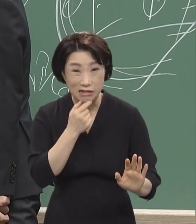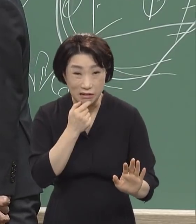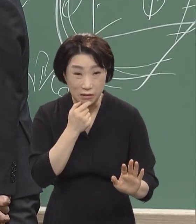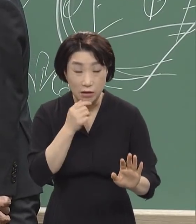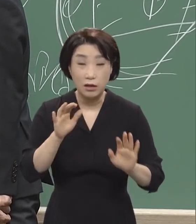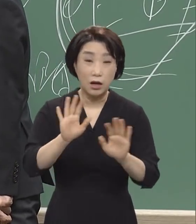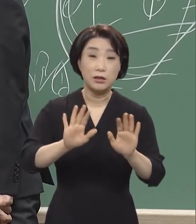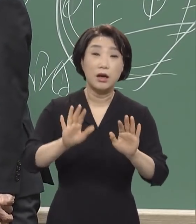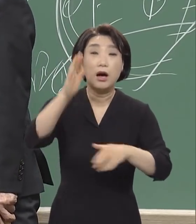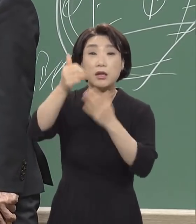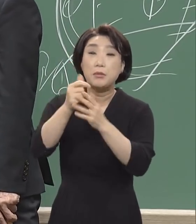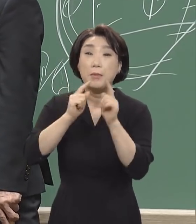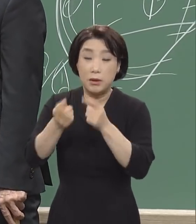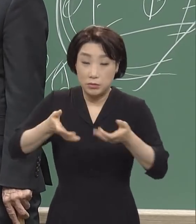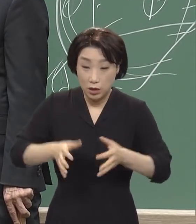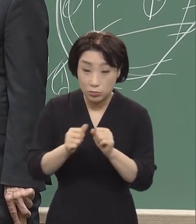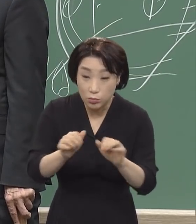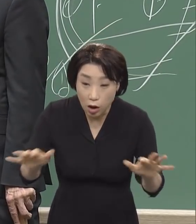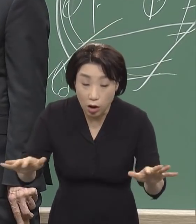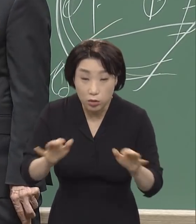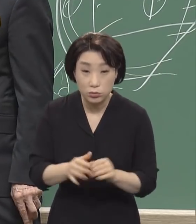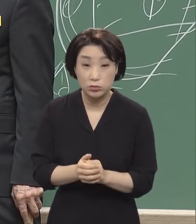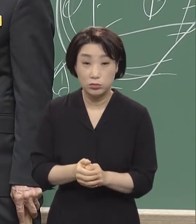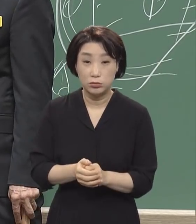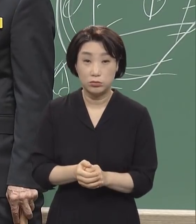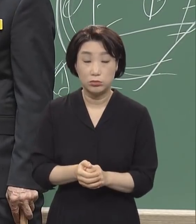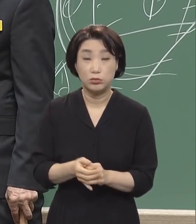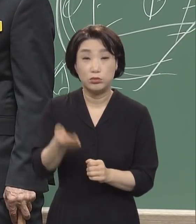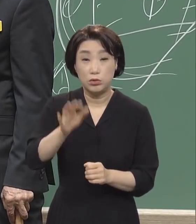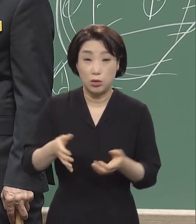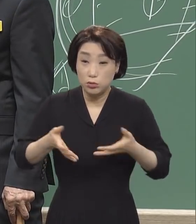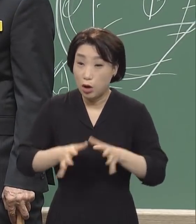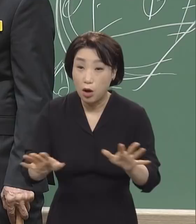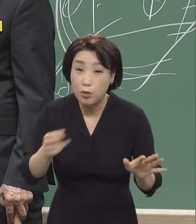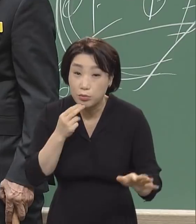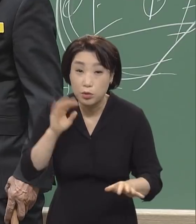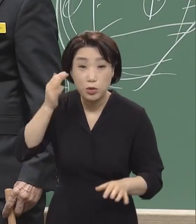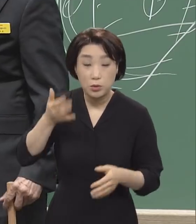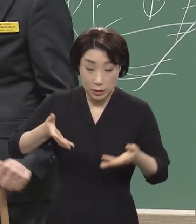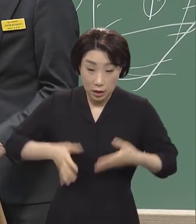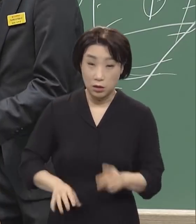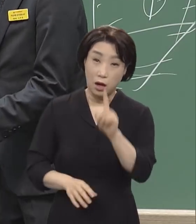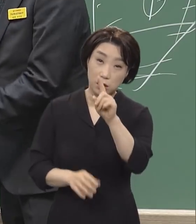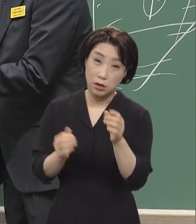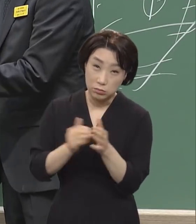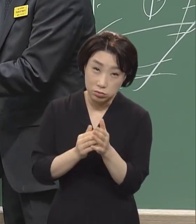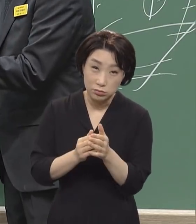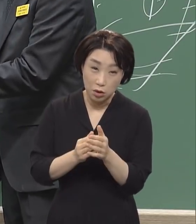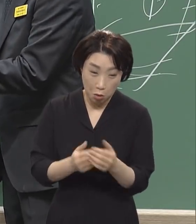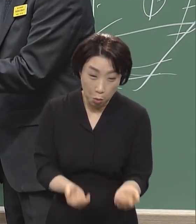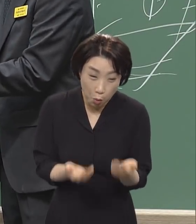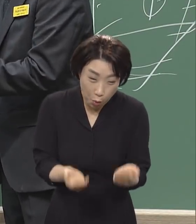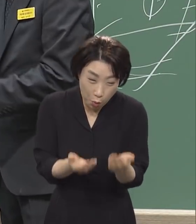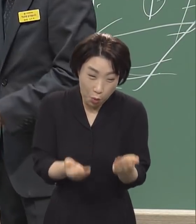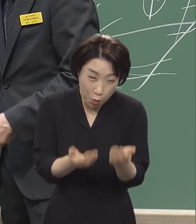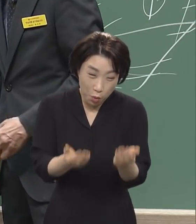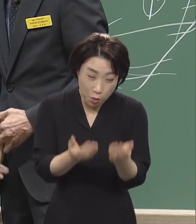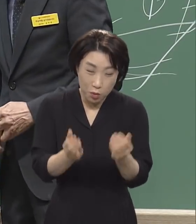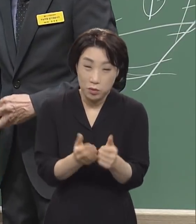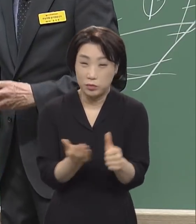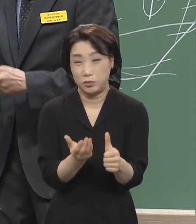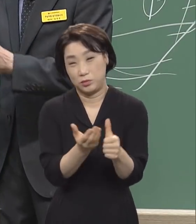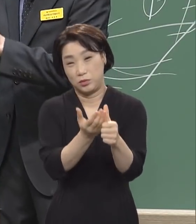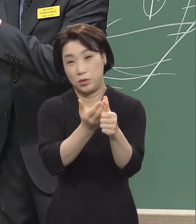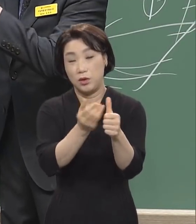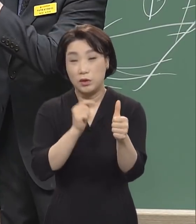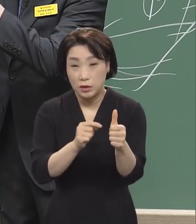생육하고 번성하라는데 번성하지 못하니까 요새는 하나씩만 애들을 낳으니까 오냐 오냐 오냐 오냐 오냐 키워서